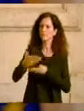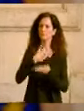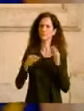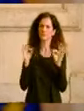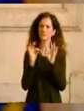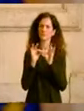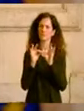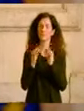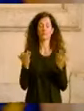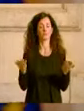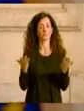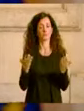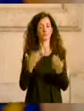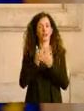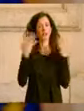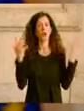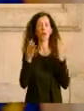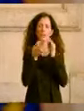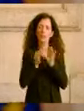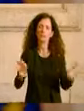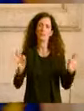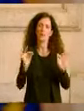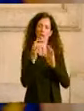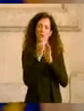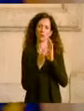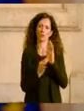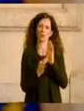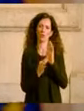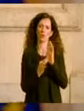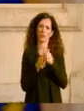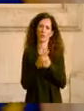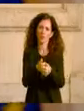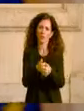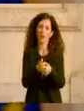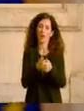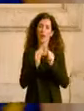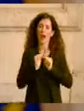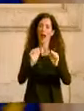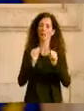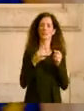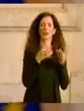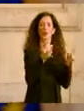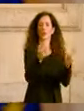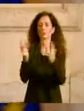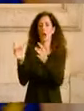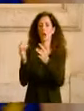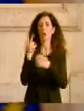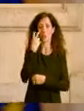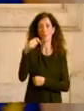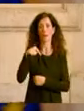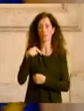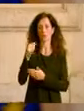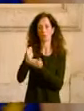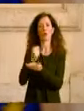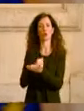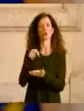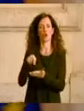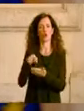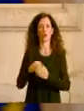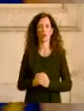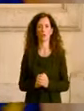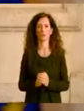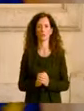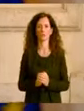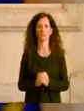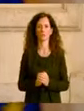Ovviamente bisognerà rispettare le misure anticontagio stabilite nei vari protocolli. Riprendono anche